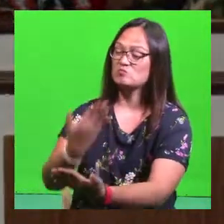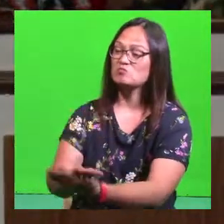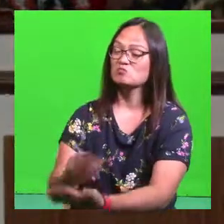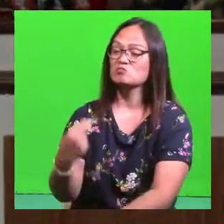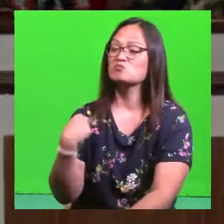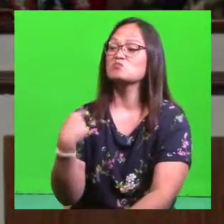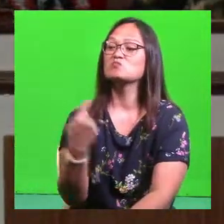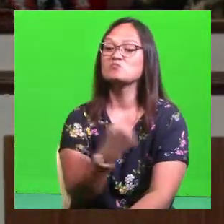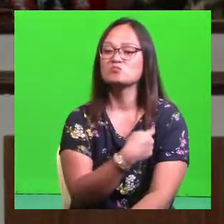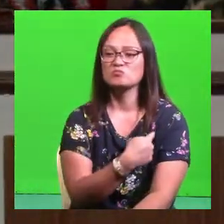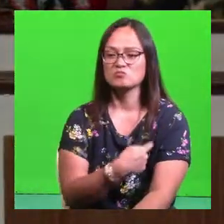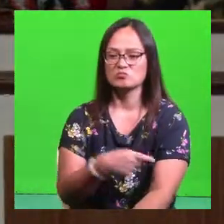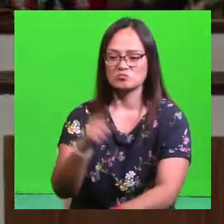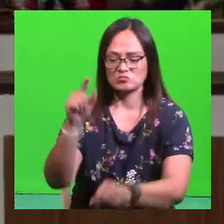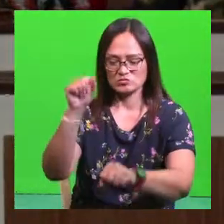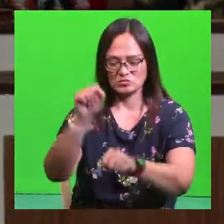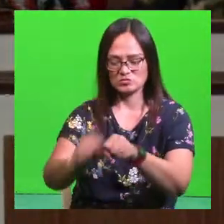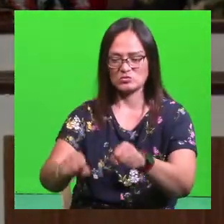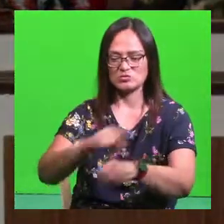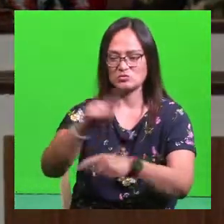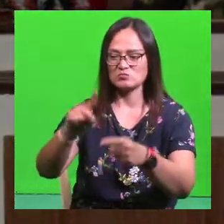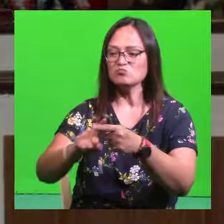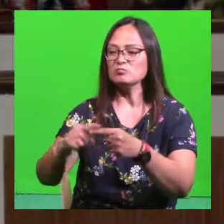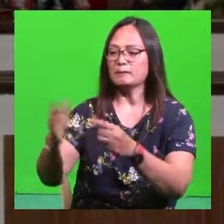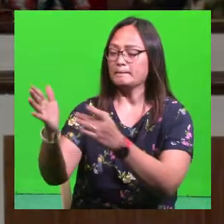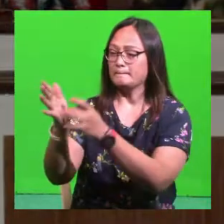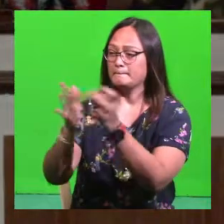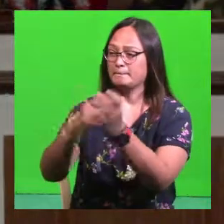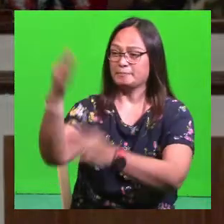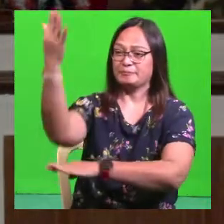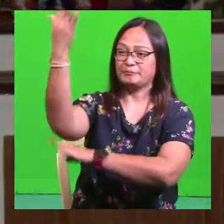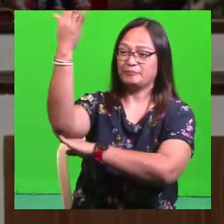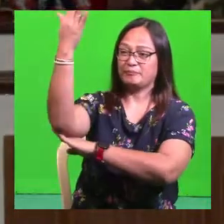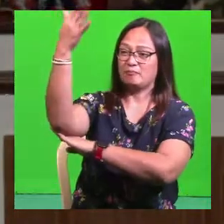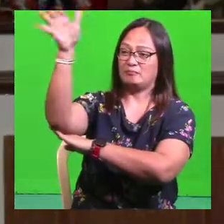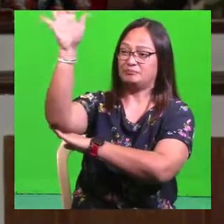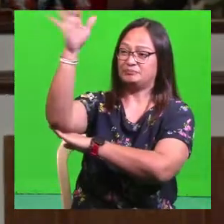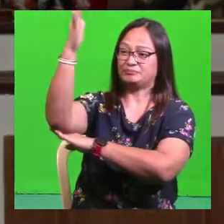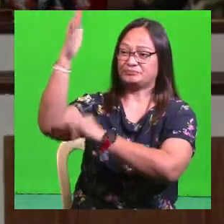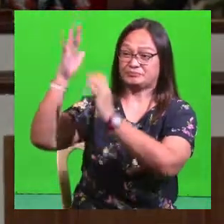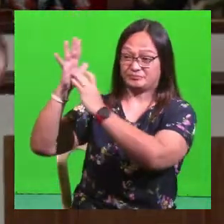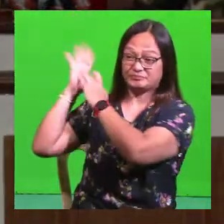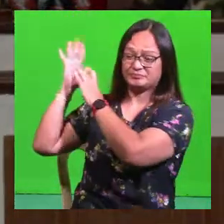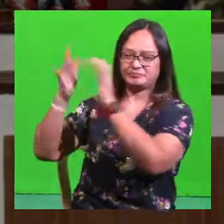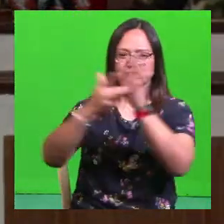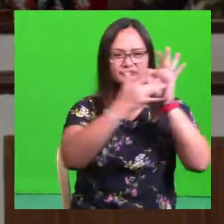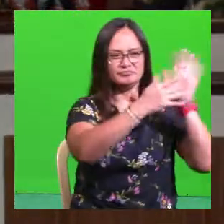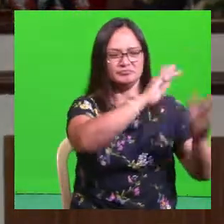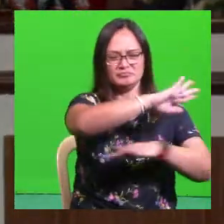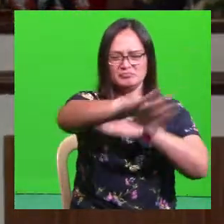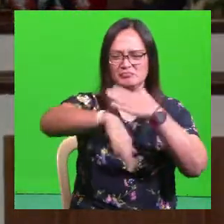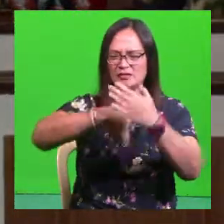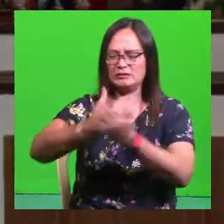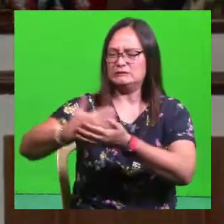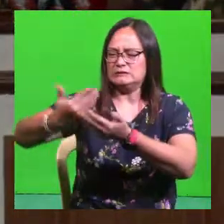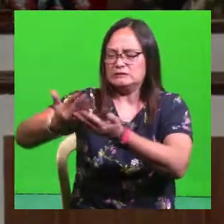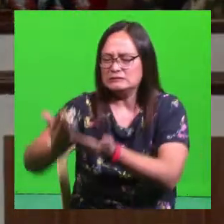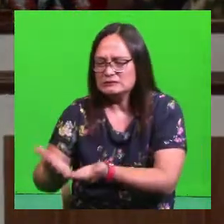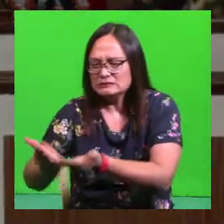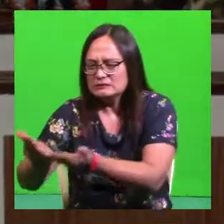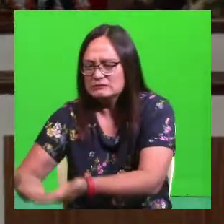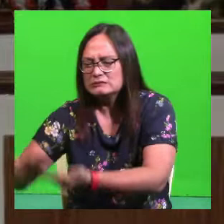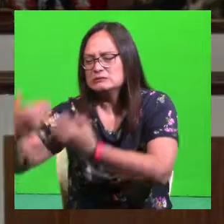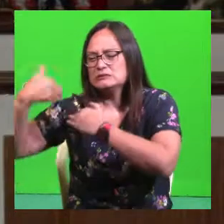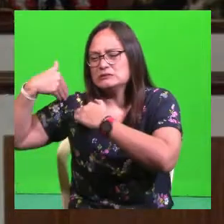ng Kalbaryo, ang lahat ng kabigatan na dala ng ating kasalanan ay kanyang kinarga. Is this